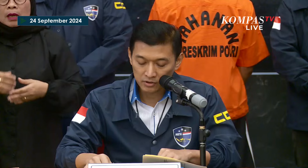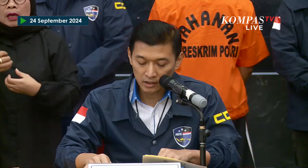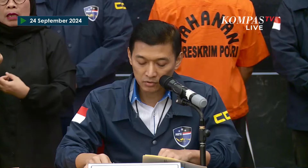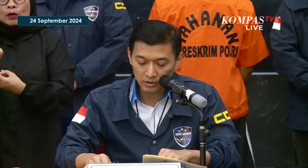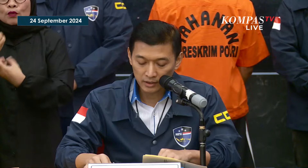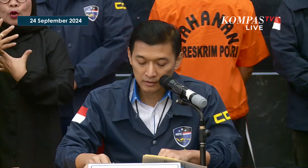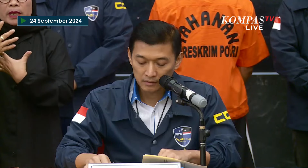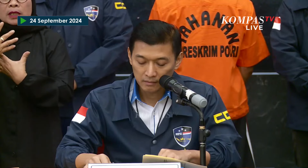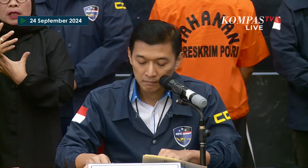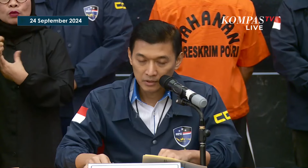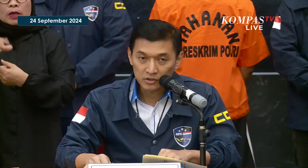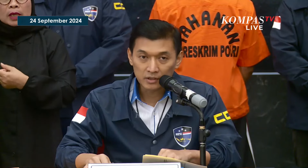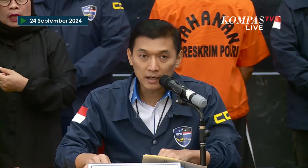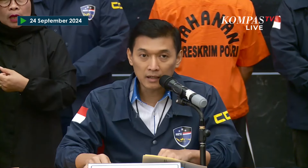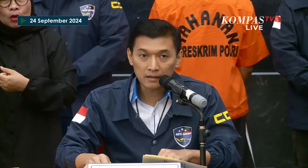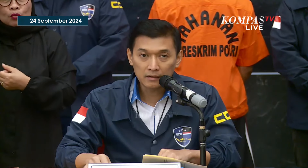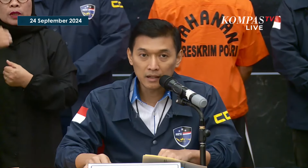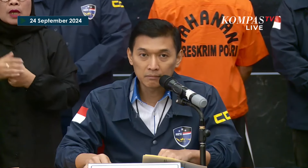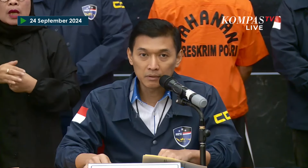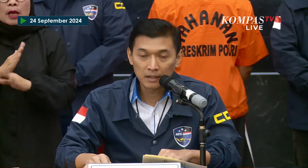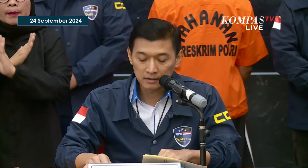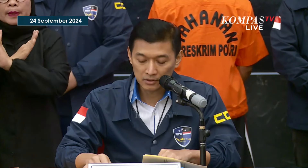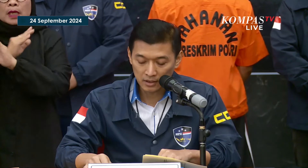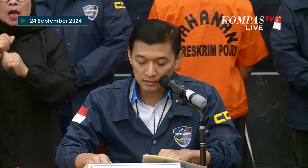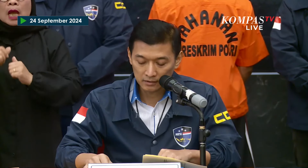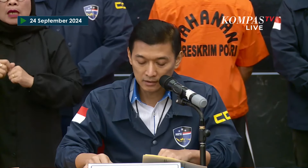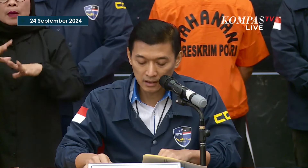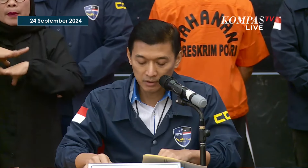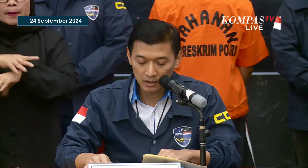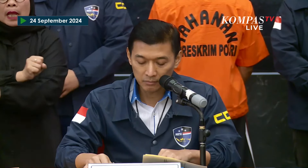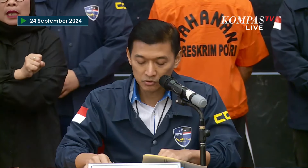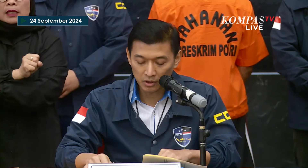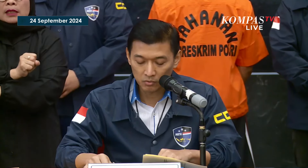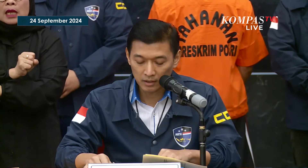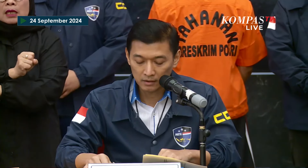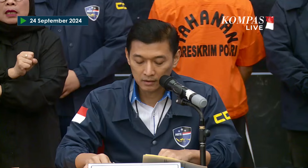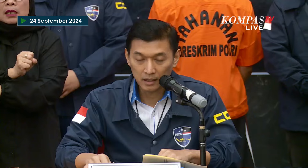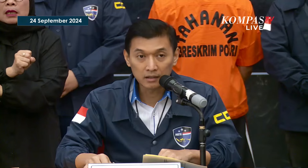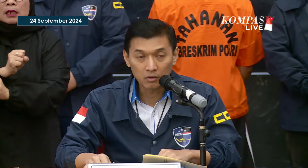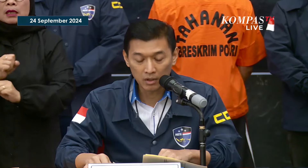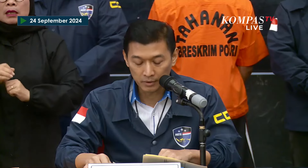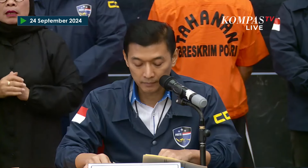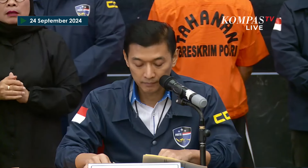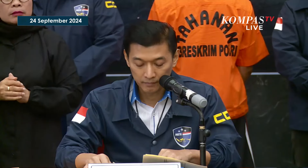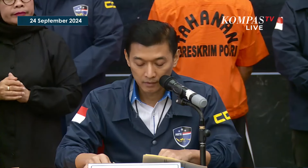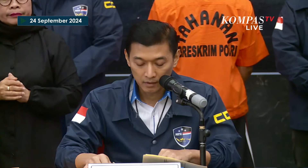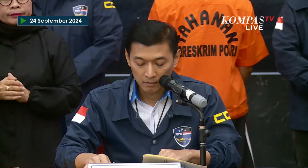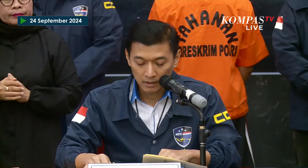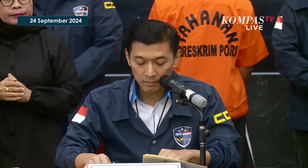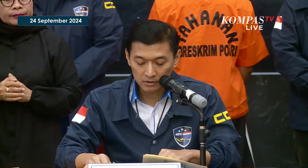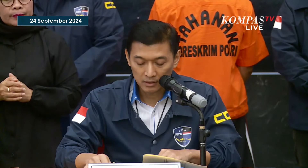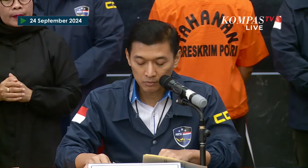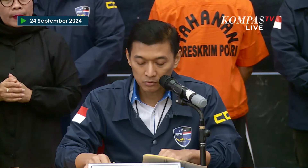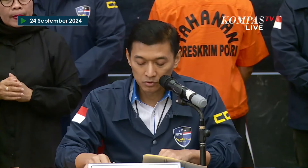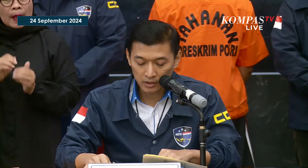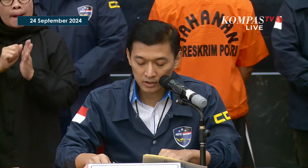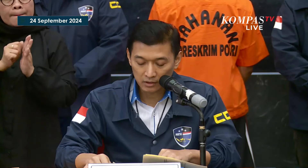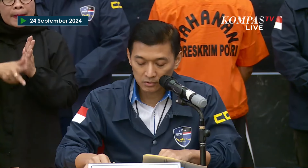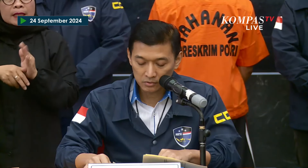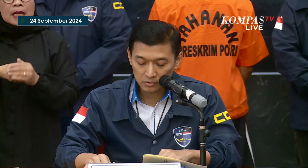dan Transaksi Elektronik, Pencegahan dan Pemberantasan Tindak Pidana Pencucian Uang dan KUHP. Pada